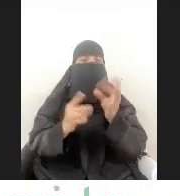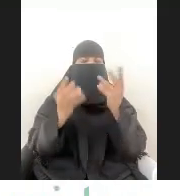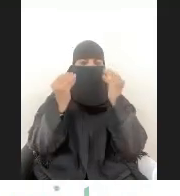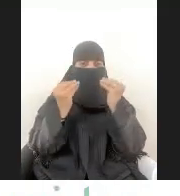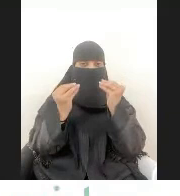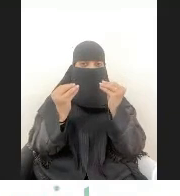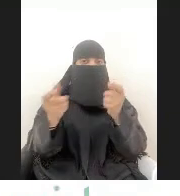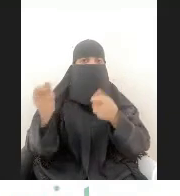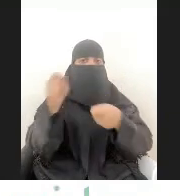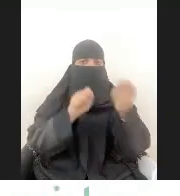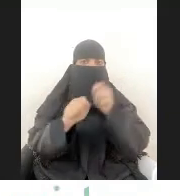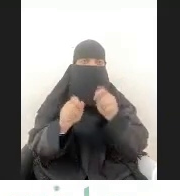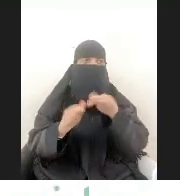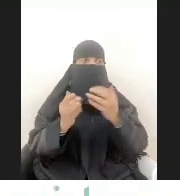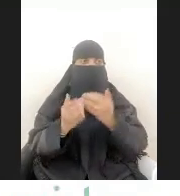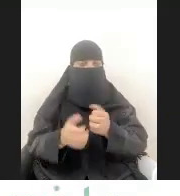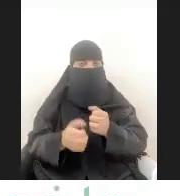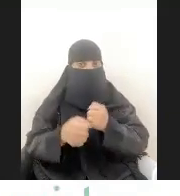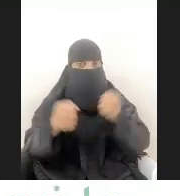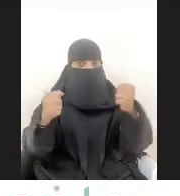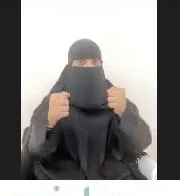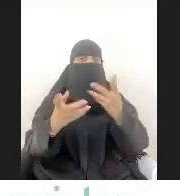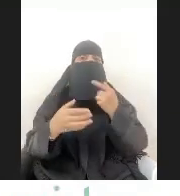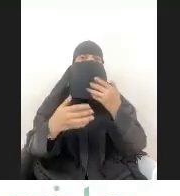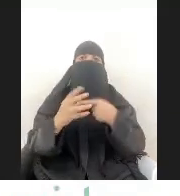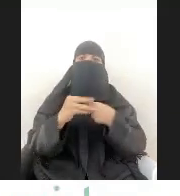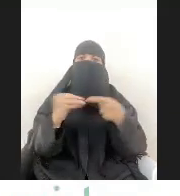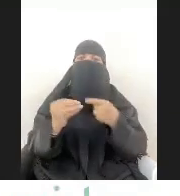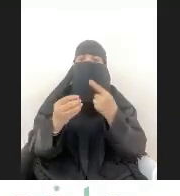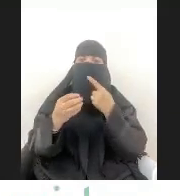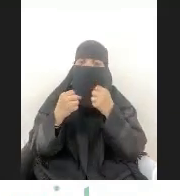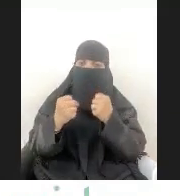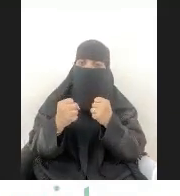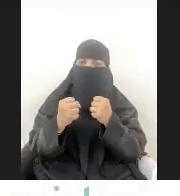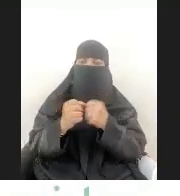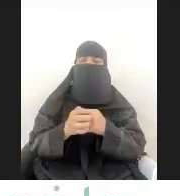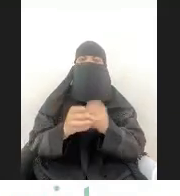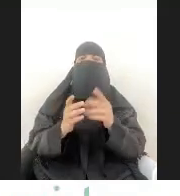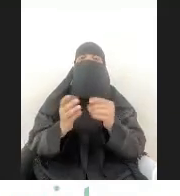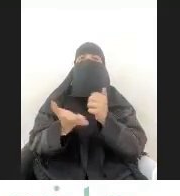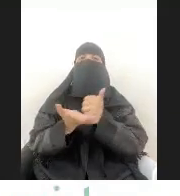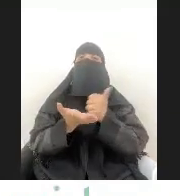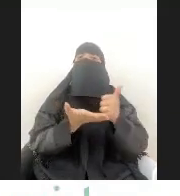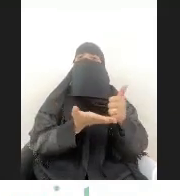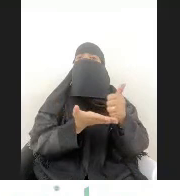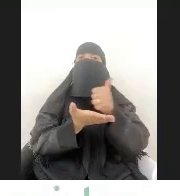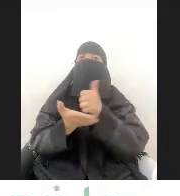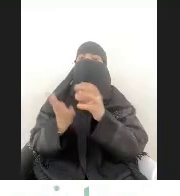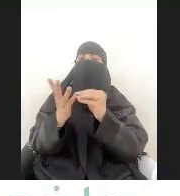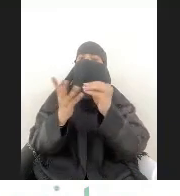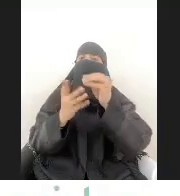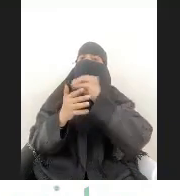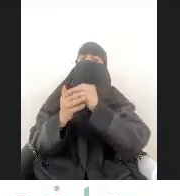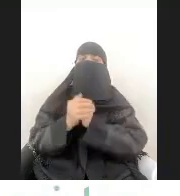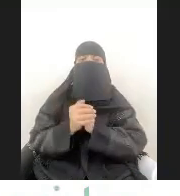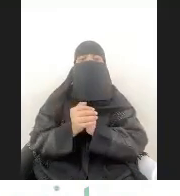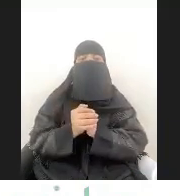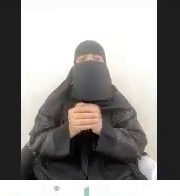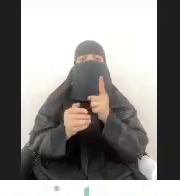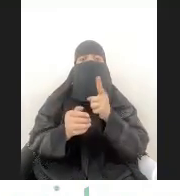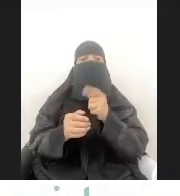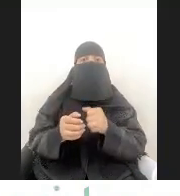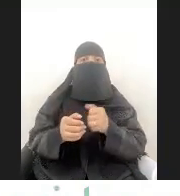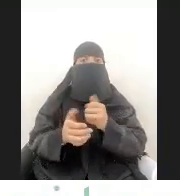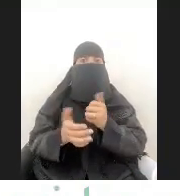كفاءة وأكثر فاعلية وأقل صعوبة وفق أسس ومعايير. تعد نظريات التعلم مرتكز رئيسي يقوم عليه